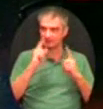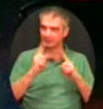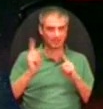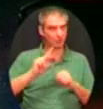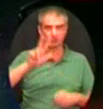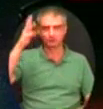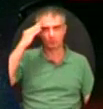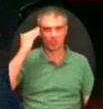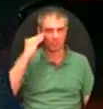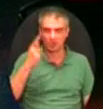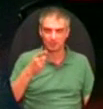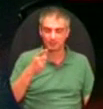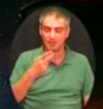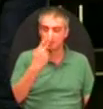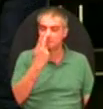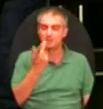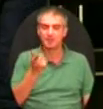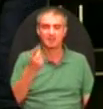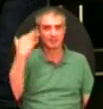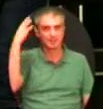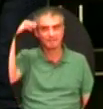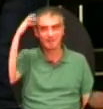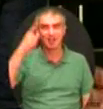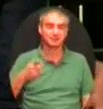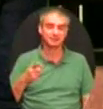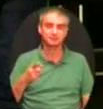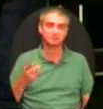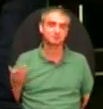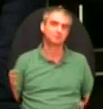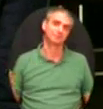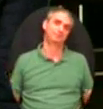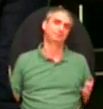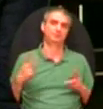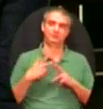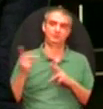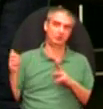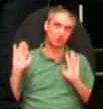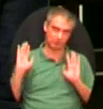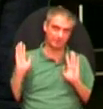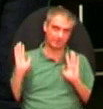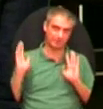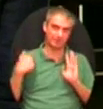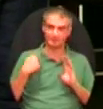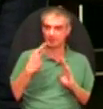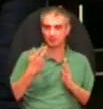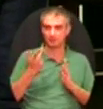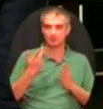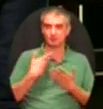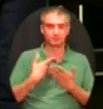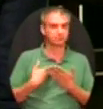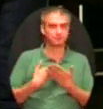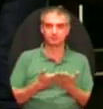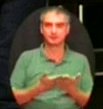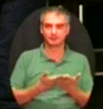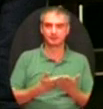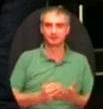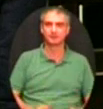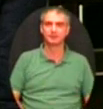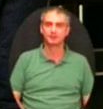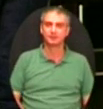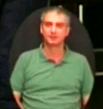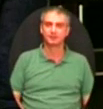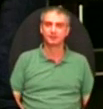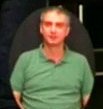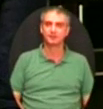צפון קוריאה. מבחינת הקלה הפלסטינית, ושוב, רק אותם אני פה שוטח על השולחן. רק על עצמם לספר